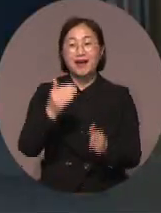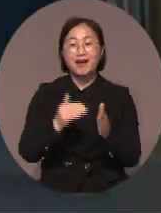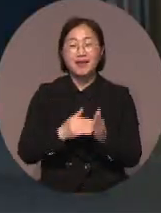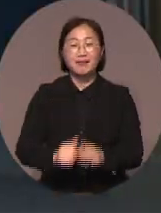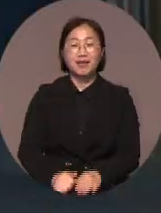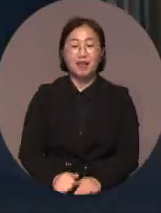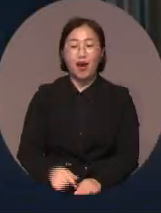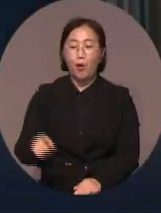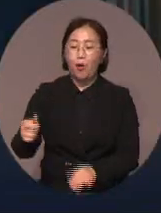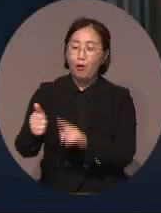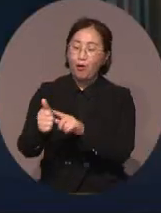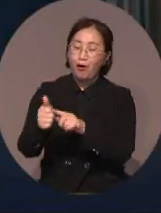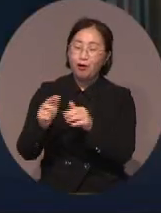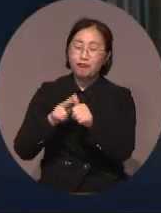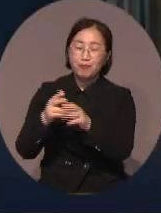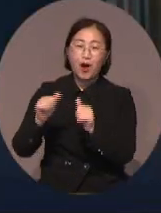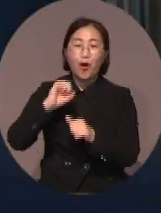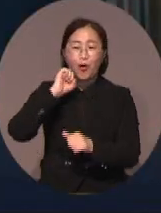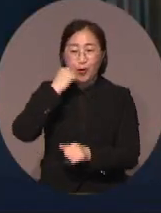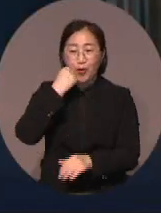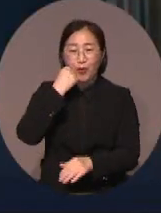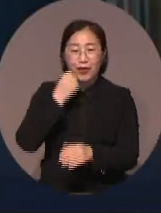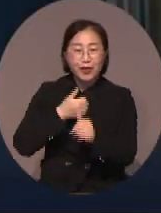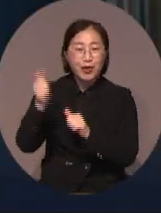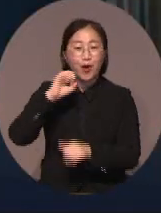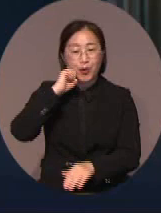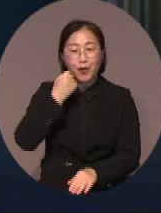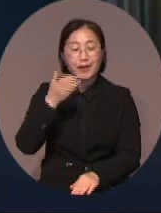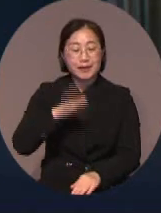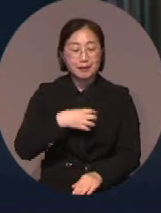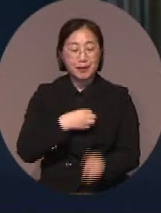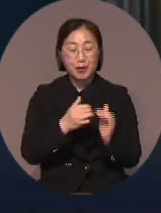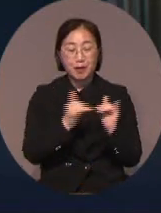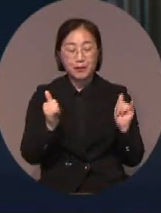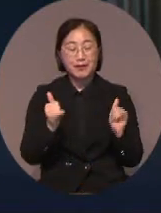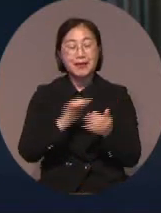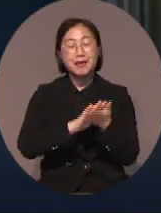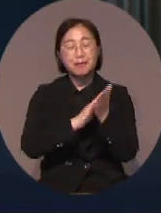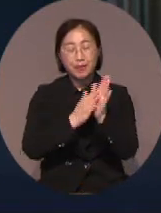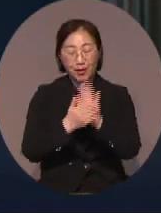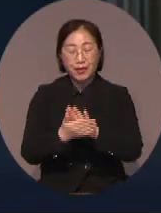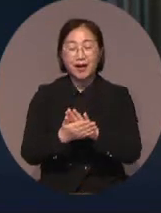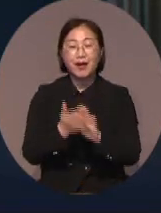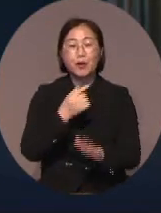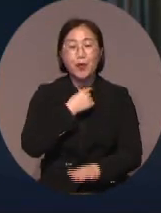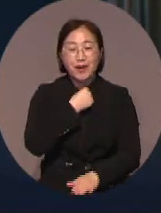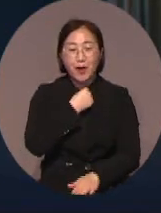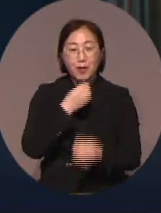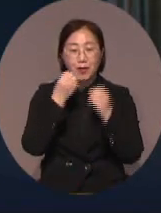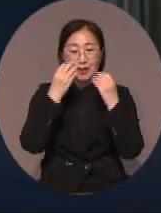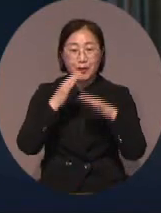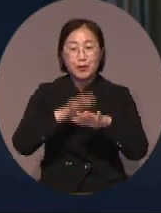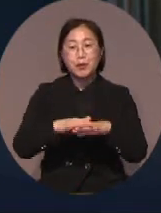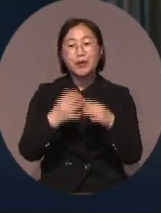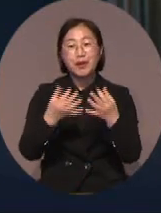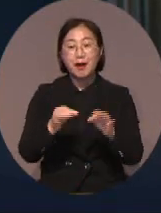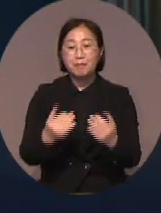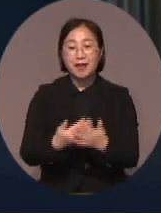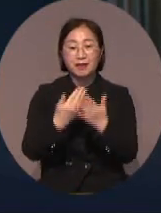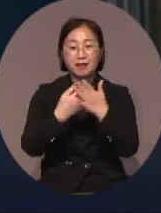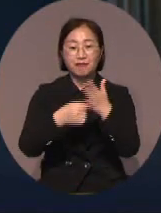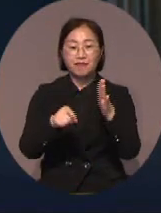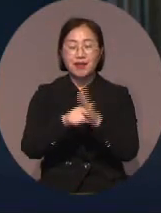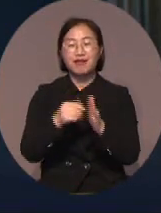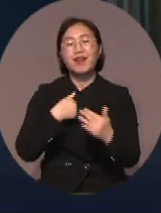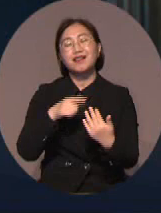상대였습니다 그렇지만 우리 조합원님들이 좀 변화하고 또 새로운 그 농협 발전을 위해서 또